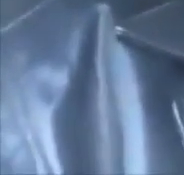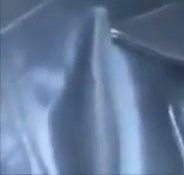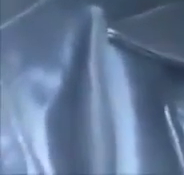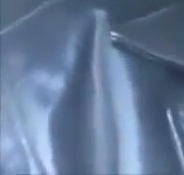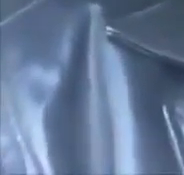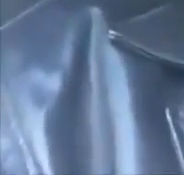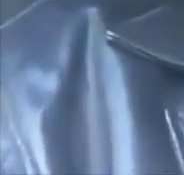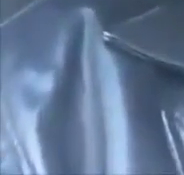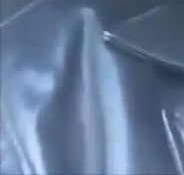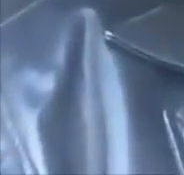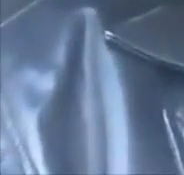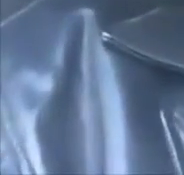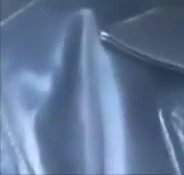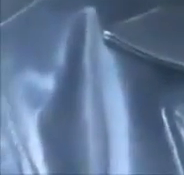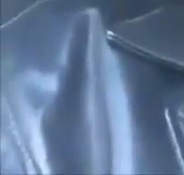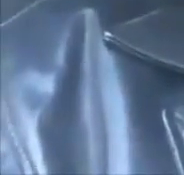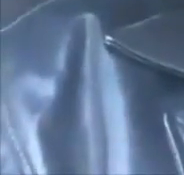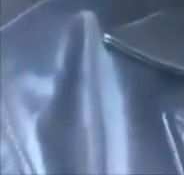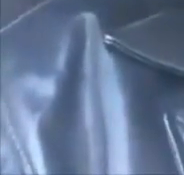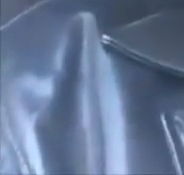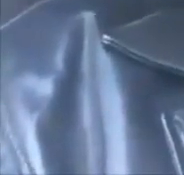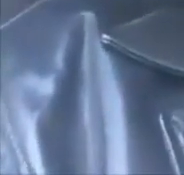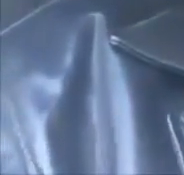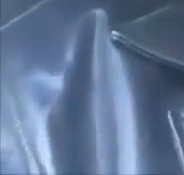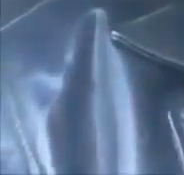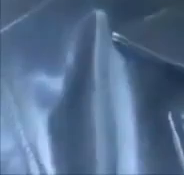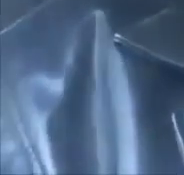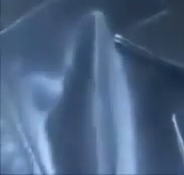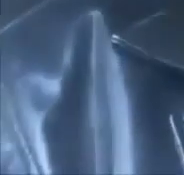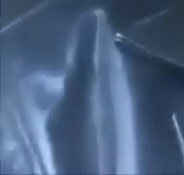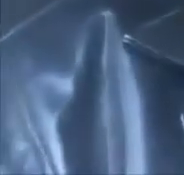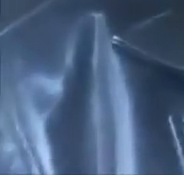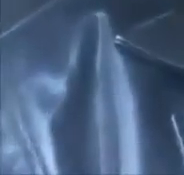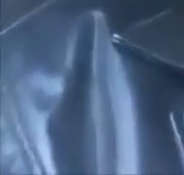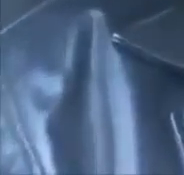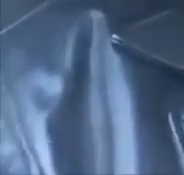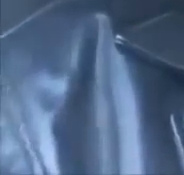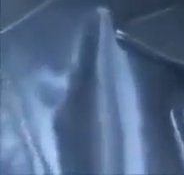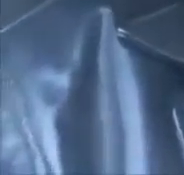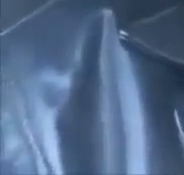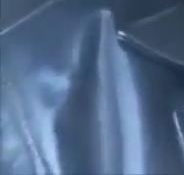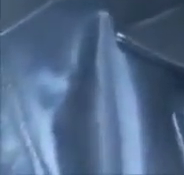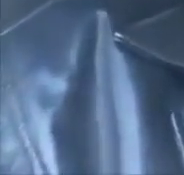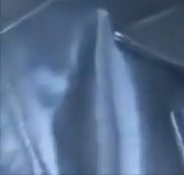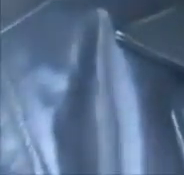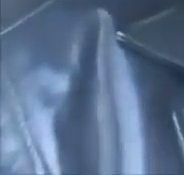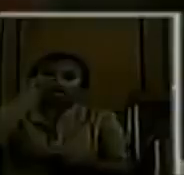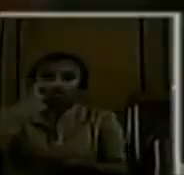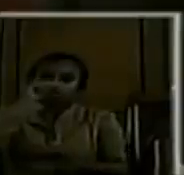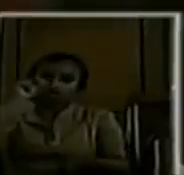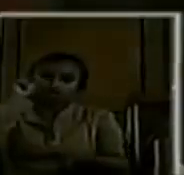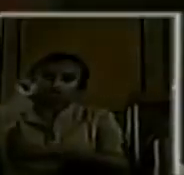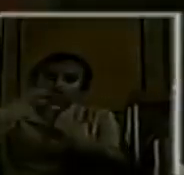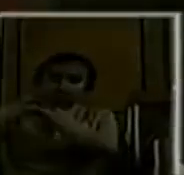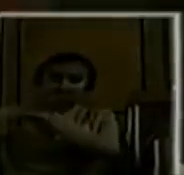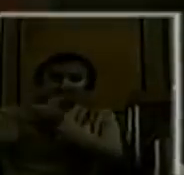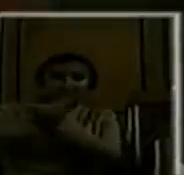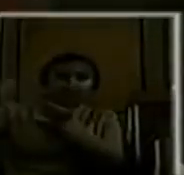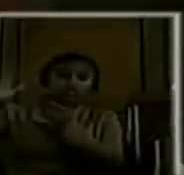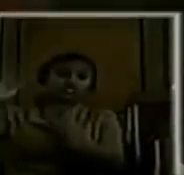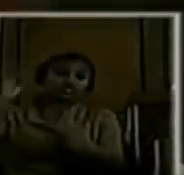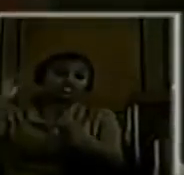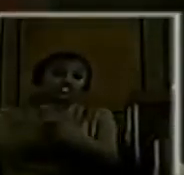እኔ የኢትዮጵያስ ባንተ ቂማይዝም የቁም ስረኛ እንደነበርክ ድፍን የኢትዮጵያስ ህዝብ ያቃል።